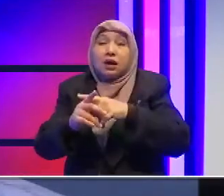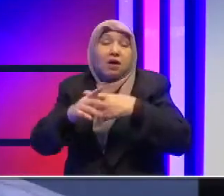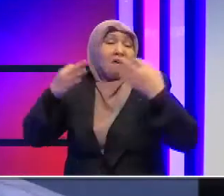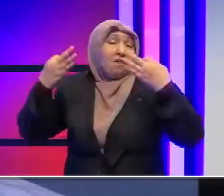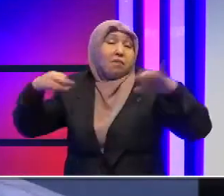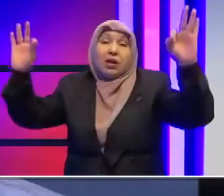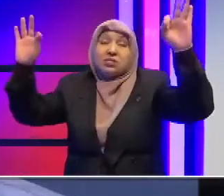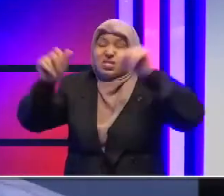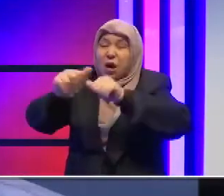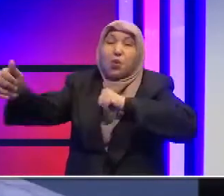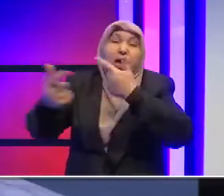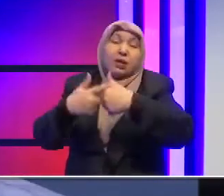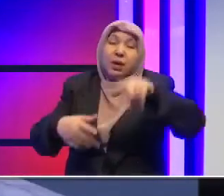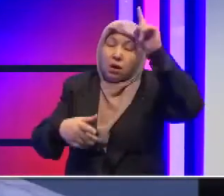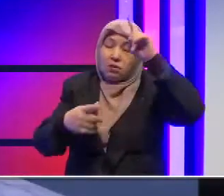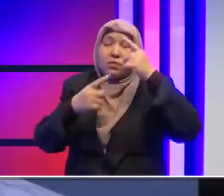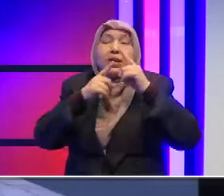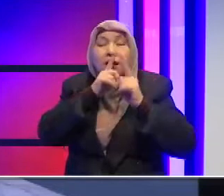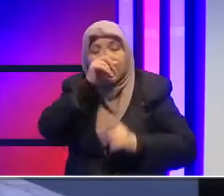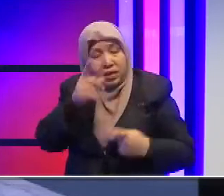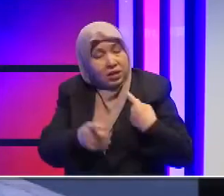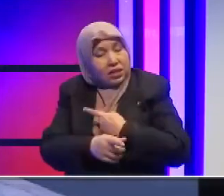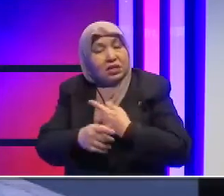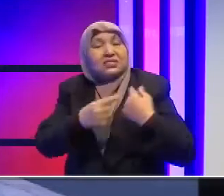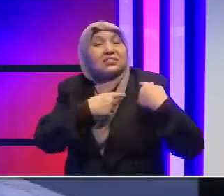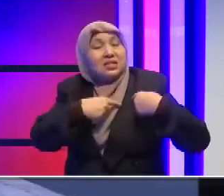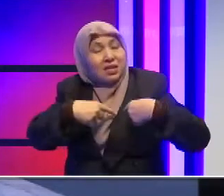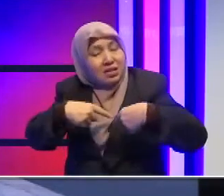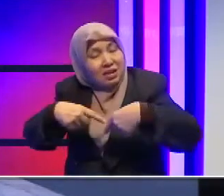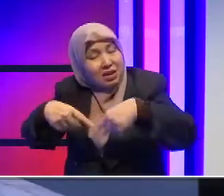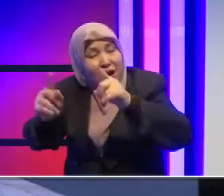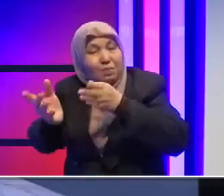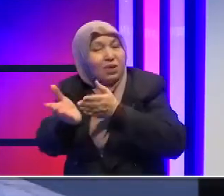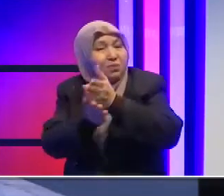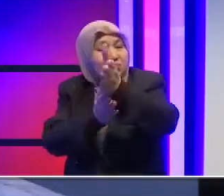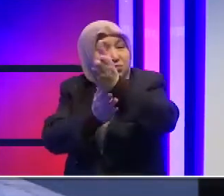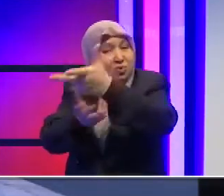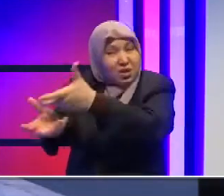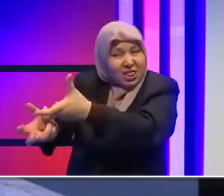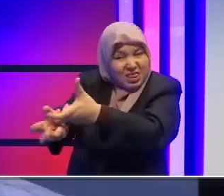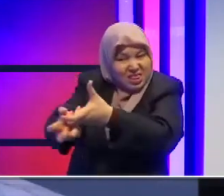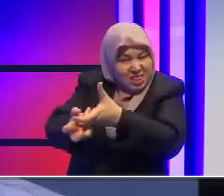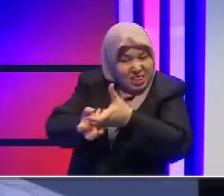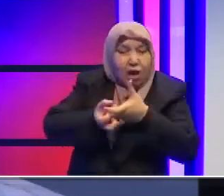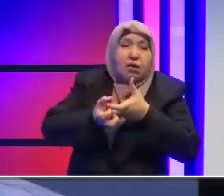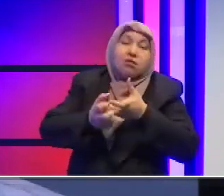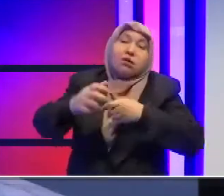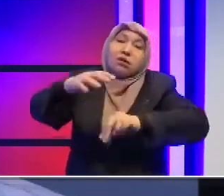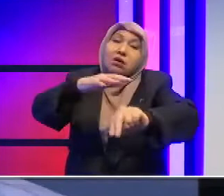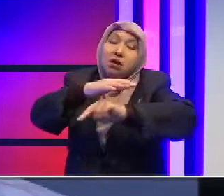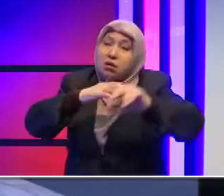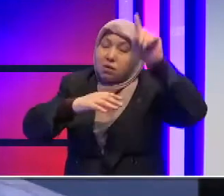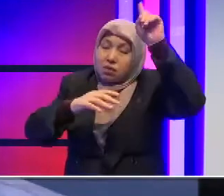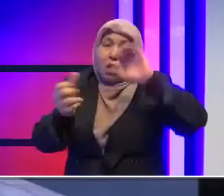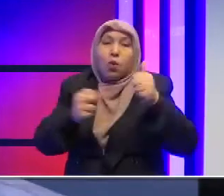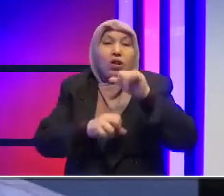daripada Allah, sebenarnya kita sedang menuju untuk diikat oleh syaitan, untuk ditarik, diseret ke neraka Allah Subhanahu Wa